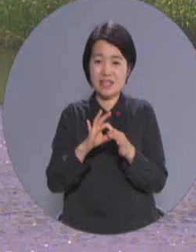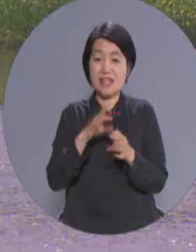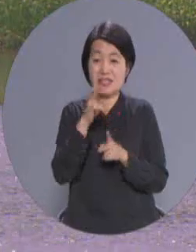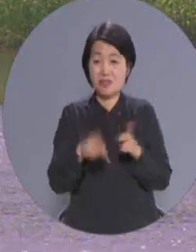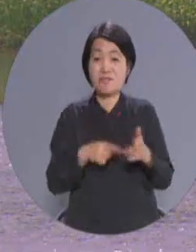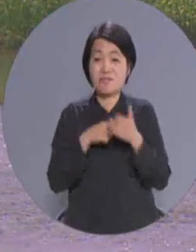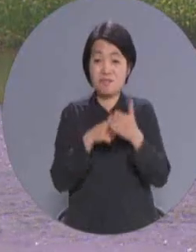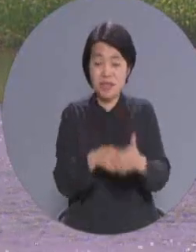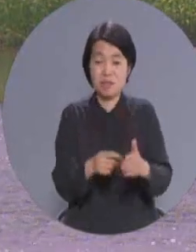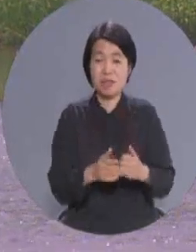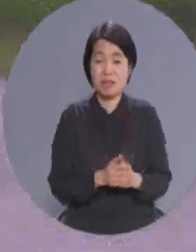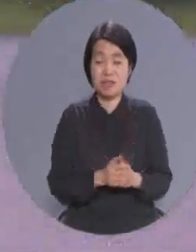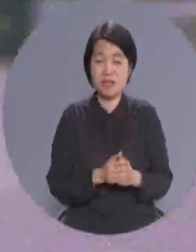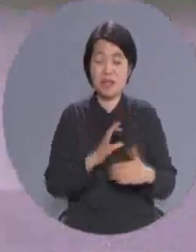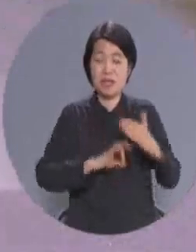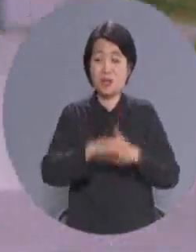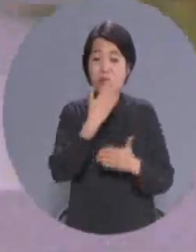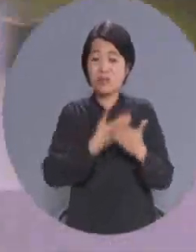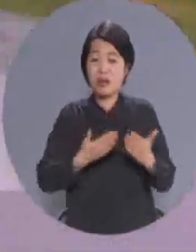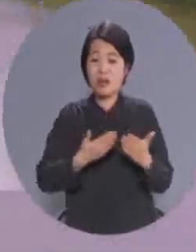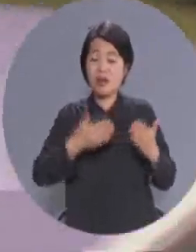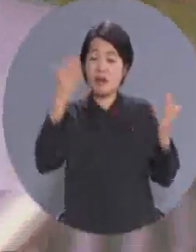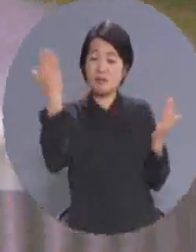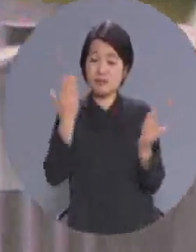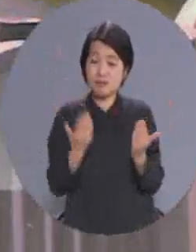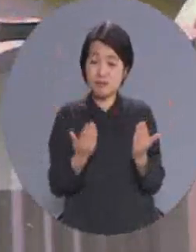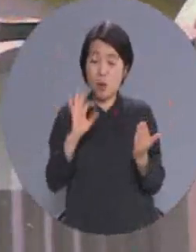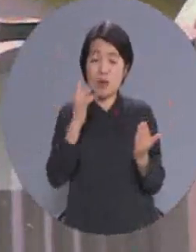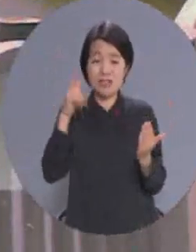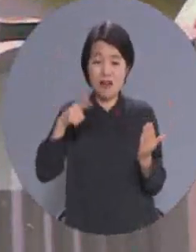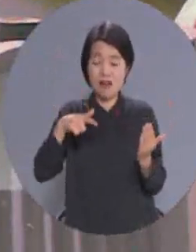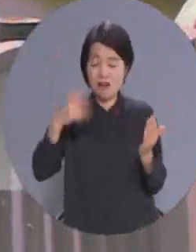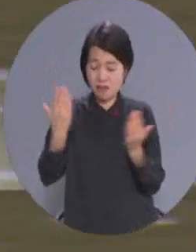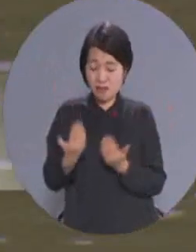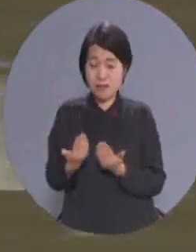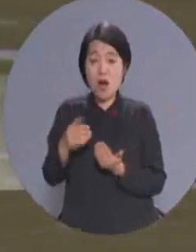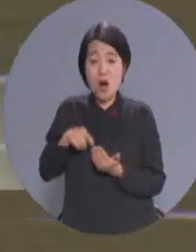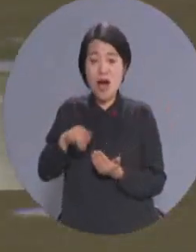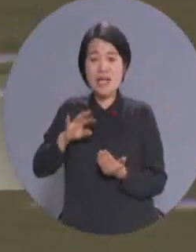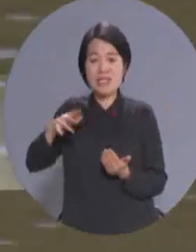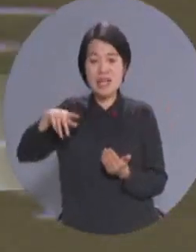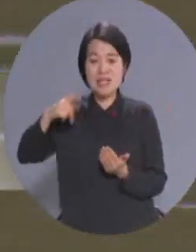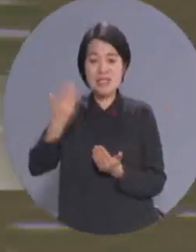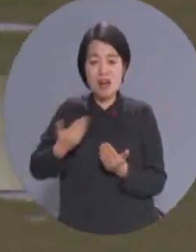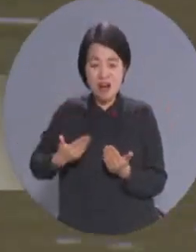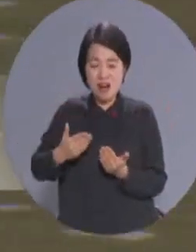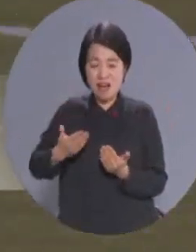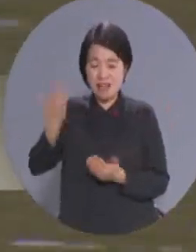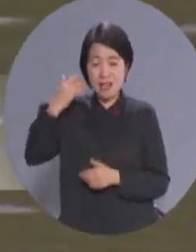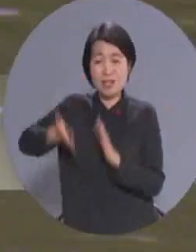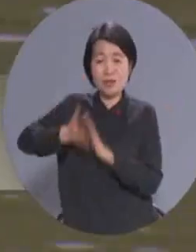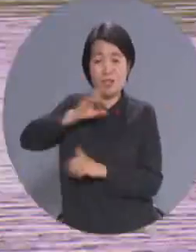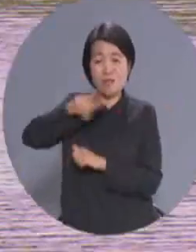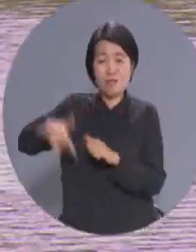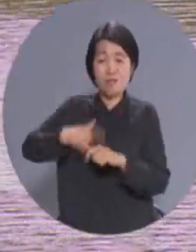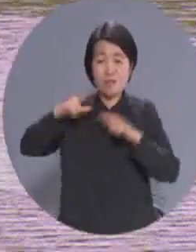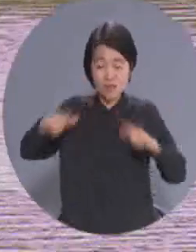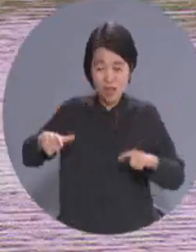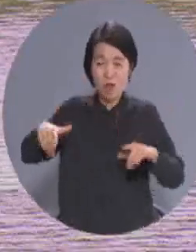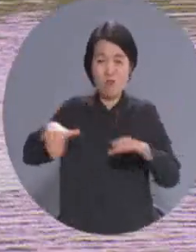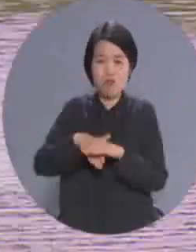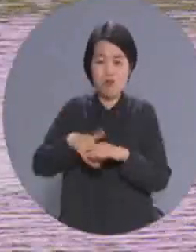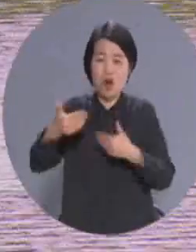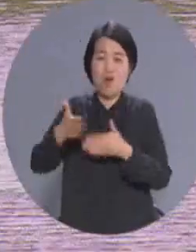추진합니다 동천과 연결된 옥천과 이천의 정비를 통해 구도심 일원 지역에 친환경 수변 문화 공간을